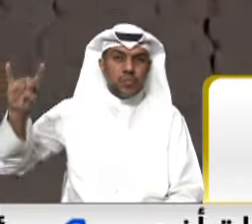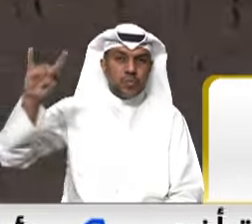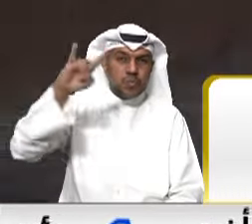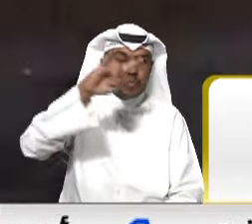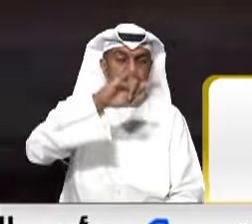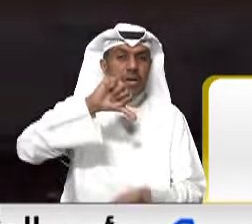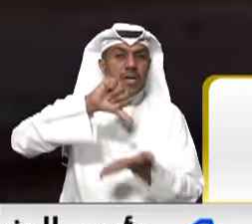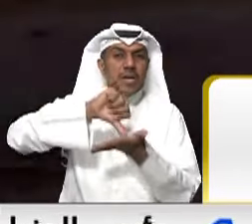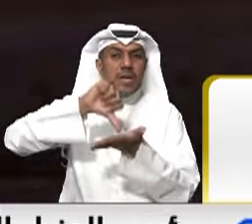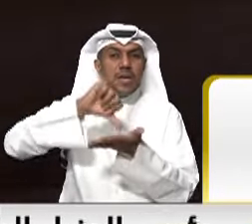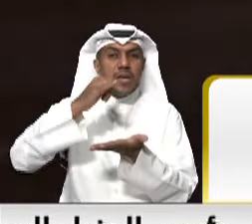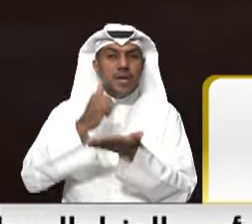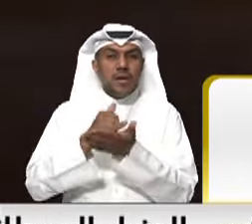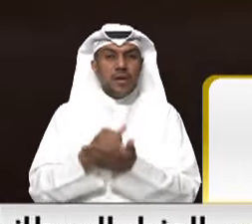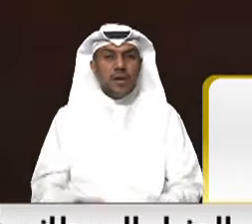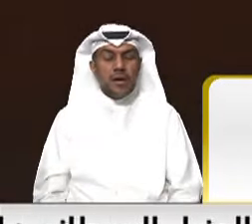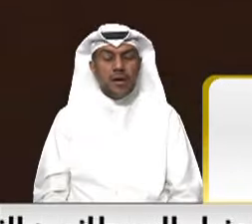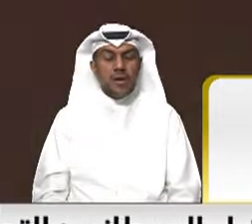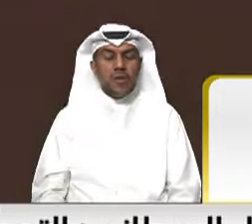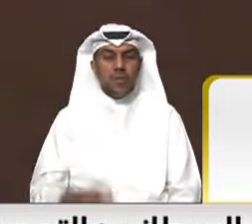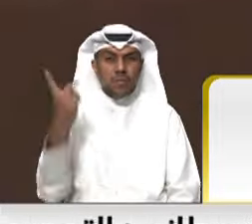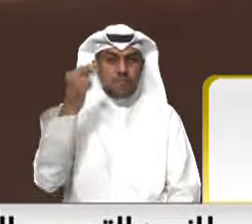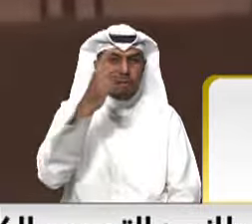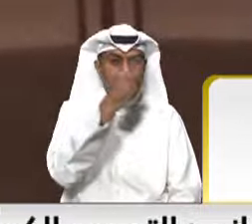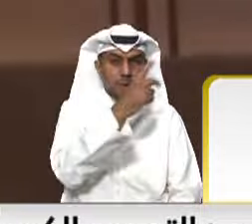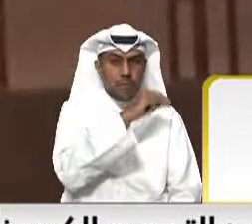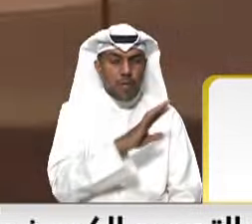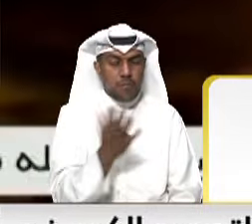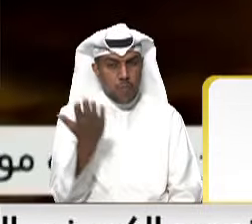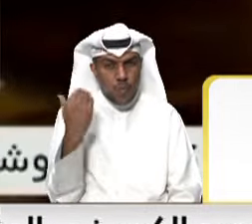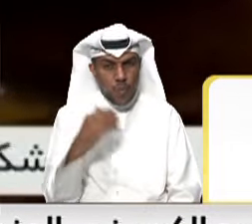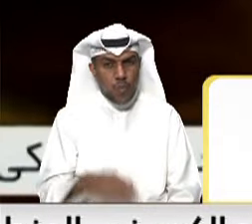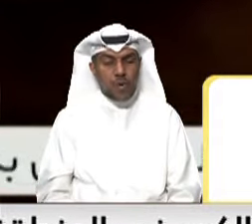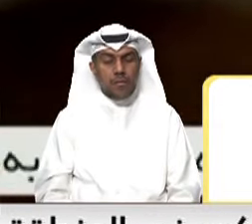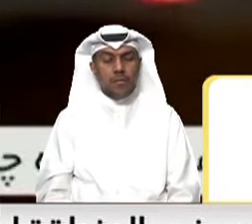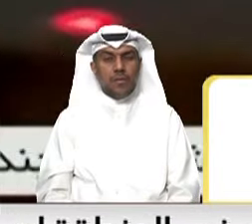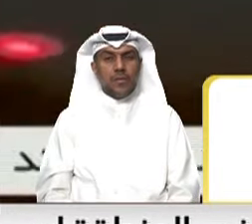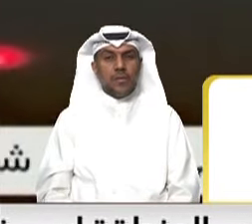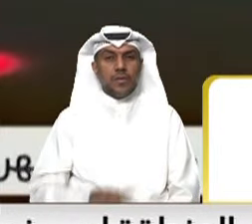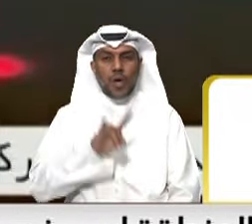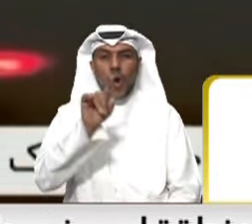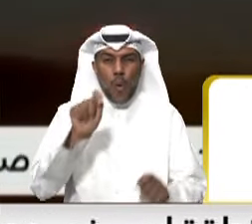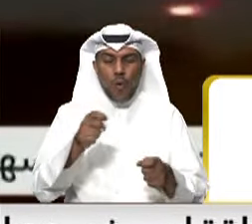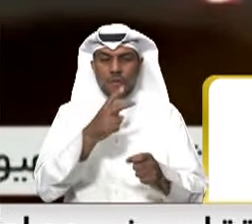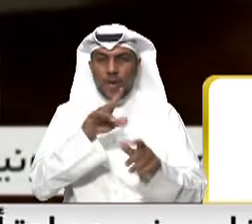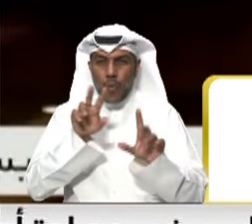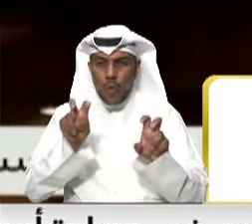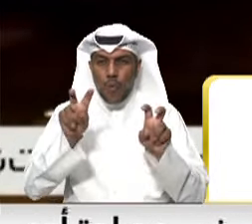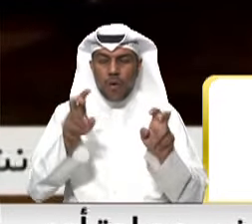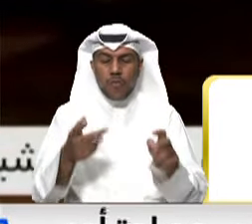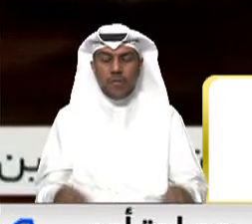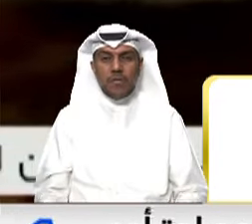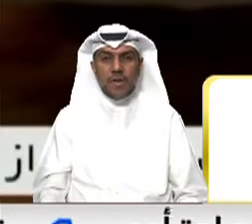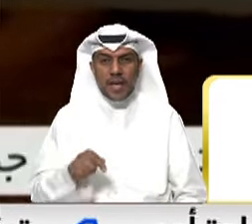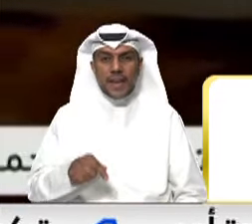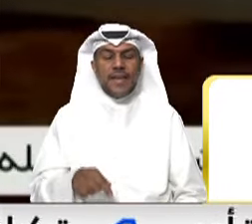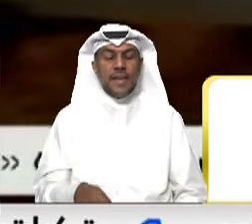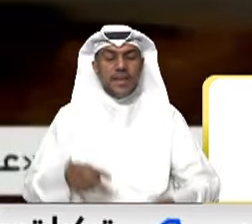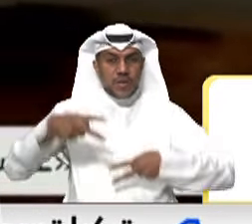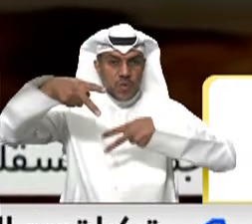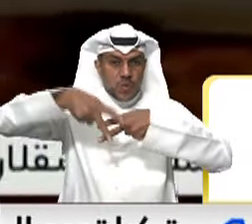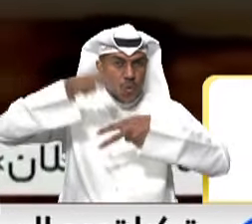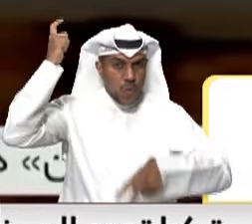الايرانيه بوقوع انفجارات بسماء مدينه اصفهان واكدت عدم وقوع هجوم صاروخي او